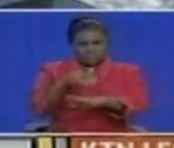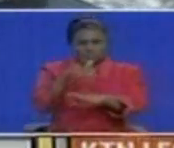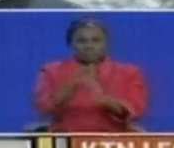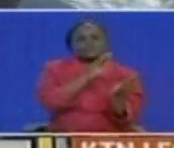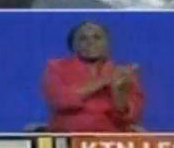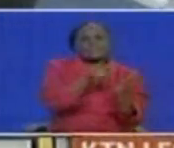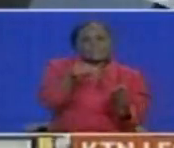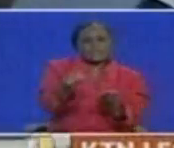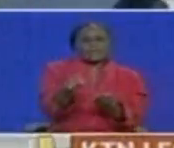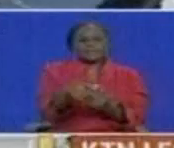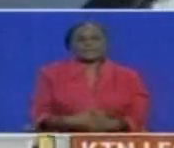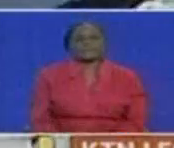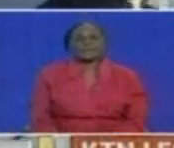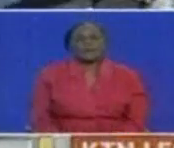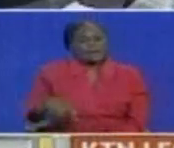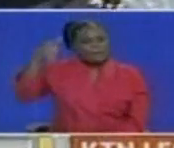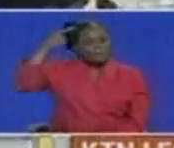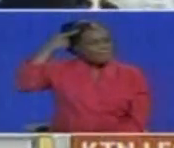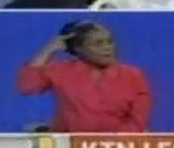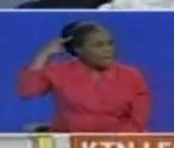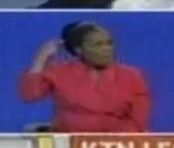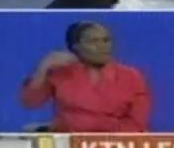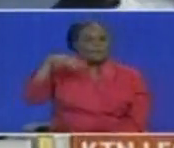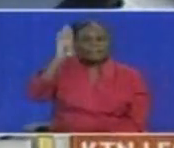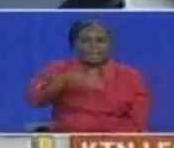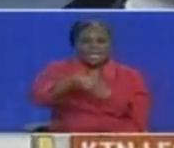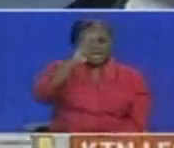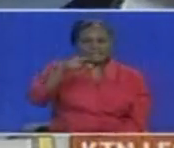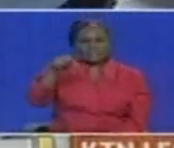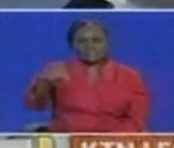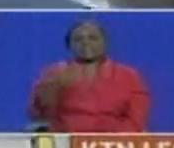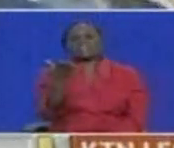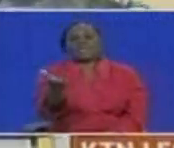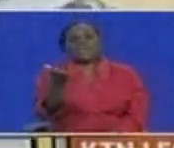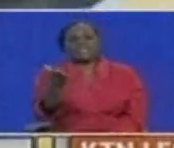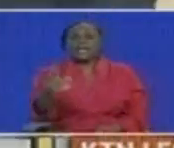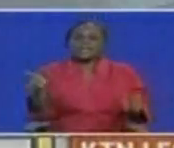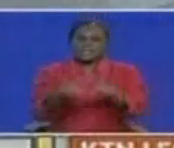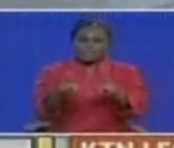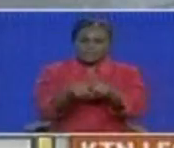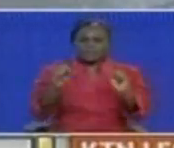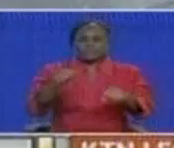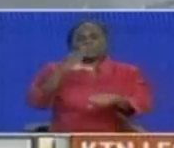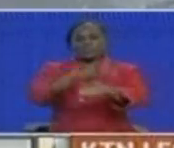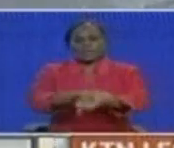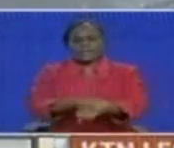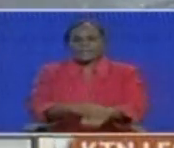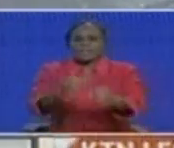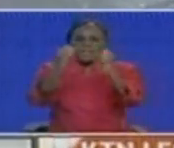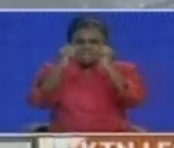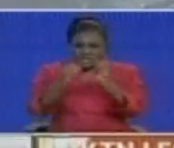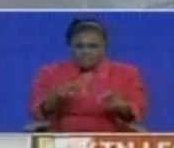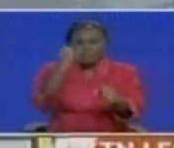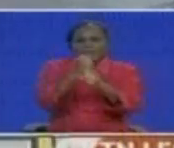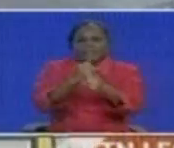hiyo. Is a blackboard paint which is available and even affordable. Iwapo